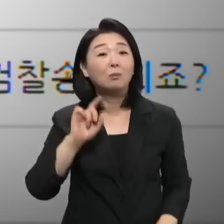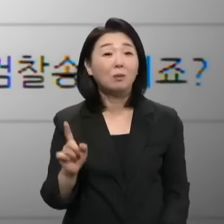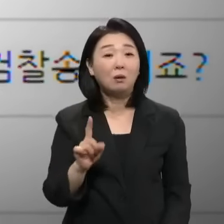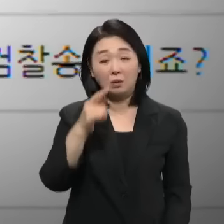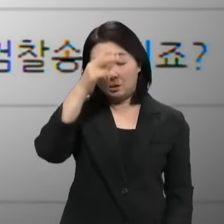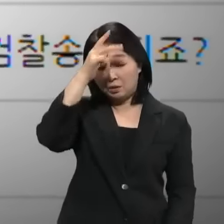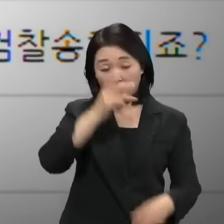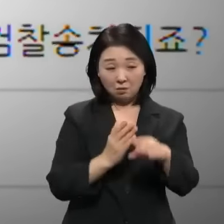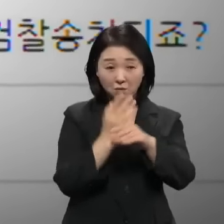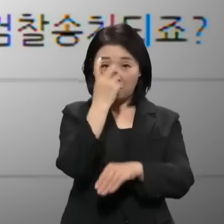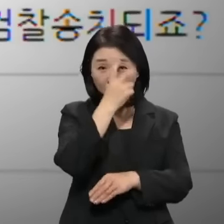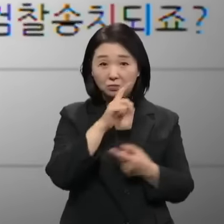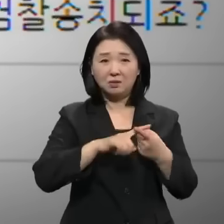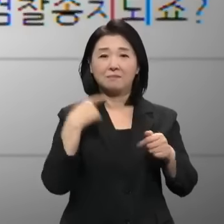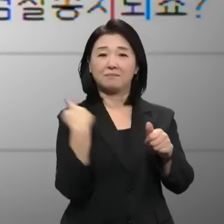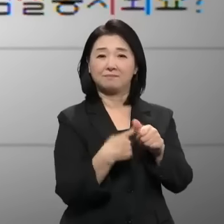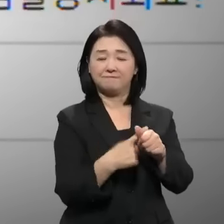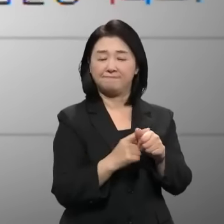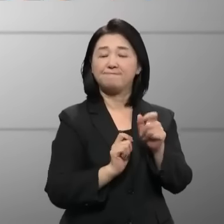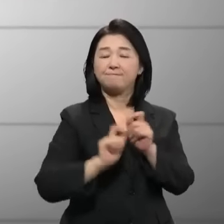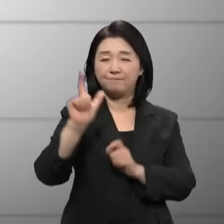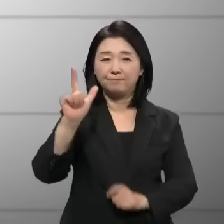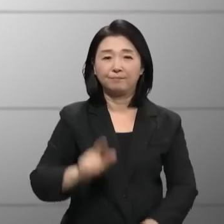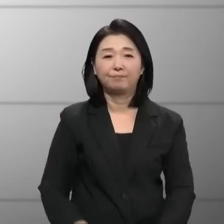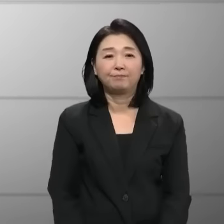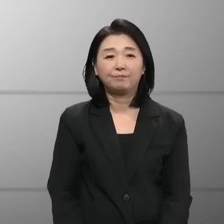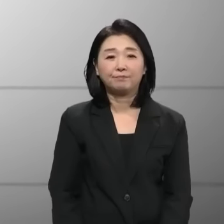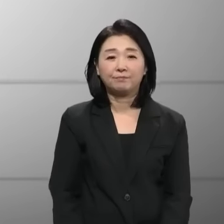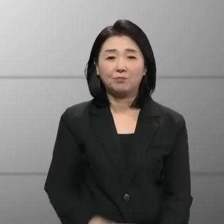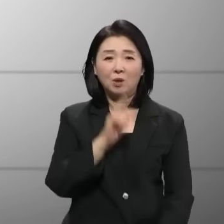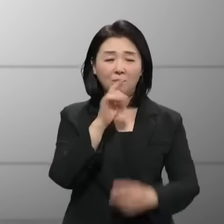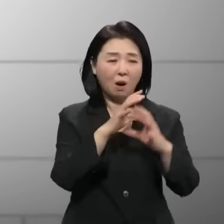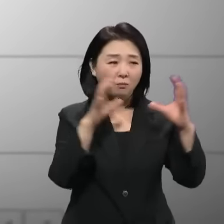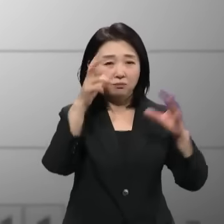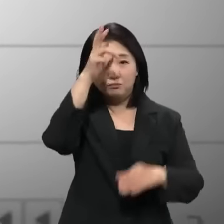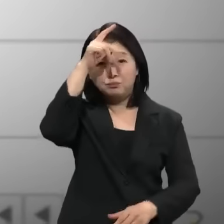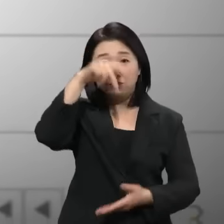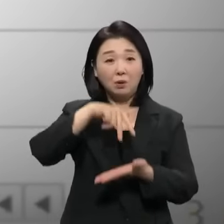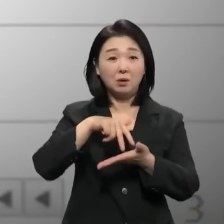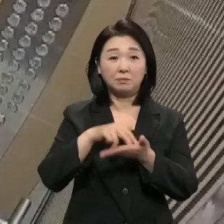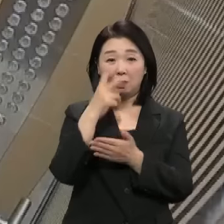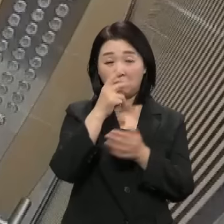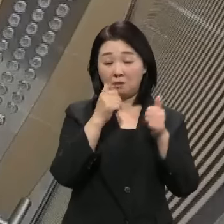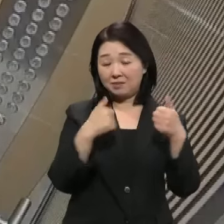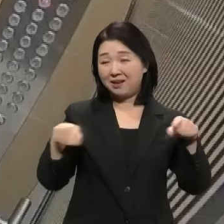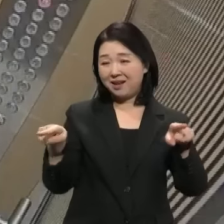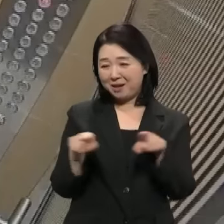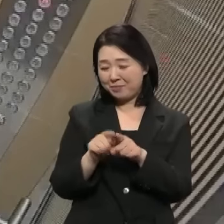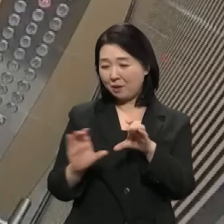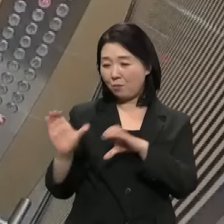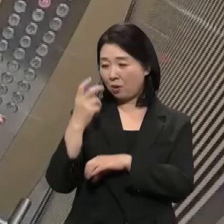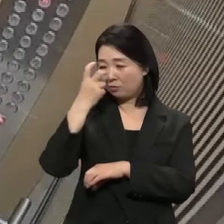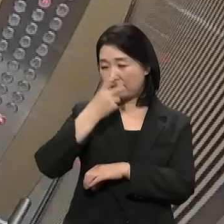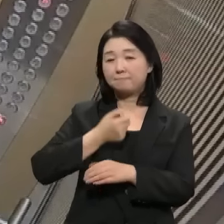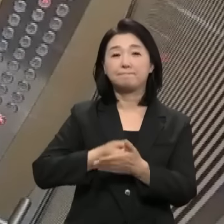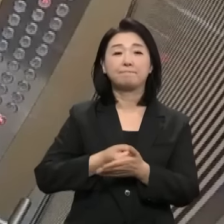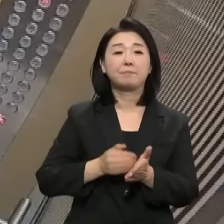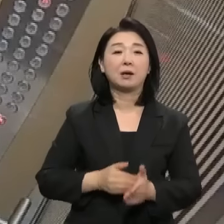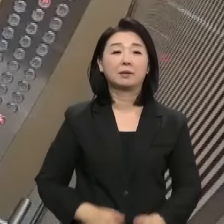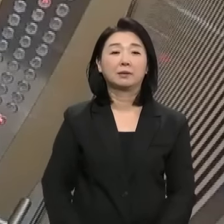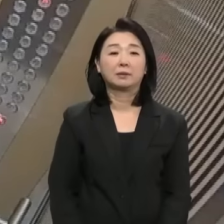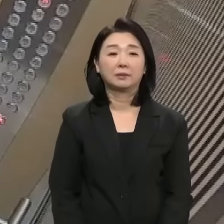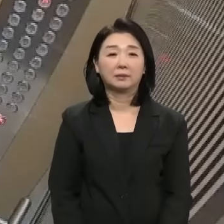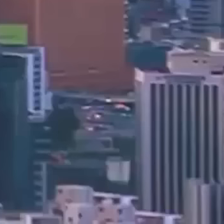경찰의 과도한 수사를 비판하는 글이 대부분입니다. 논란이 커지자 경찰은 검찰과 협의해 보완 수사를 결정했습니다.